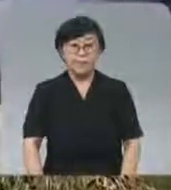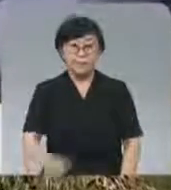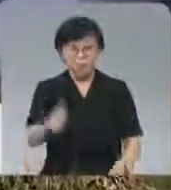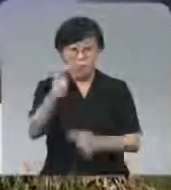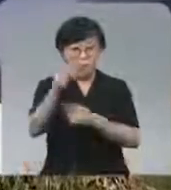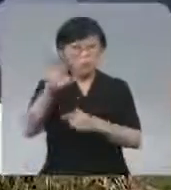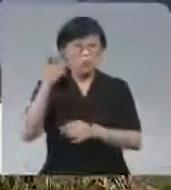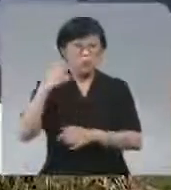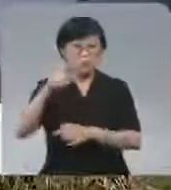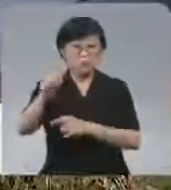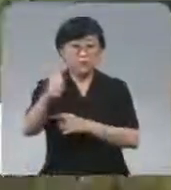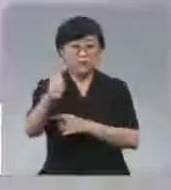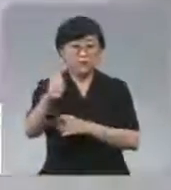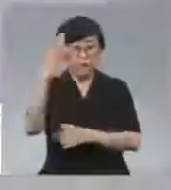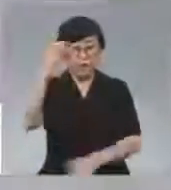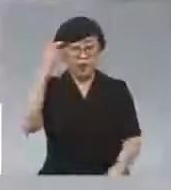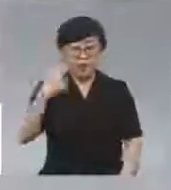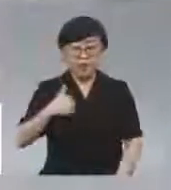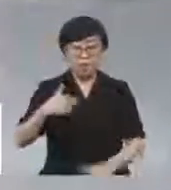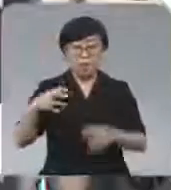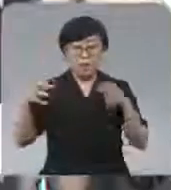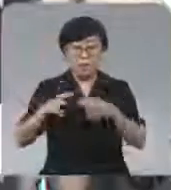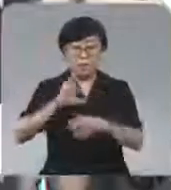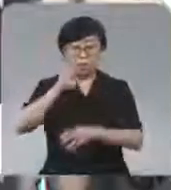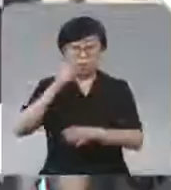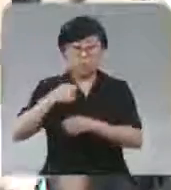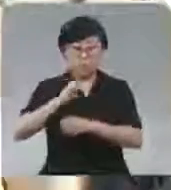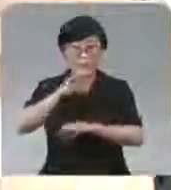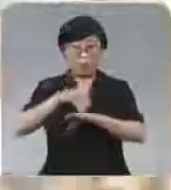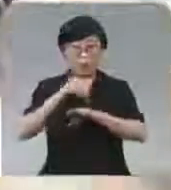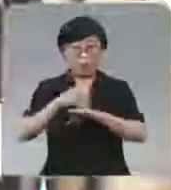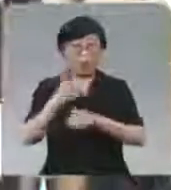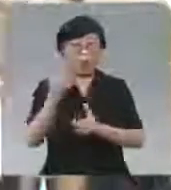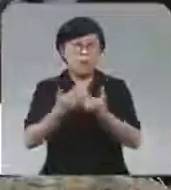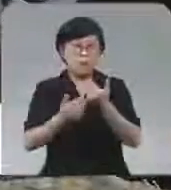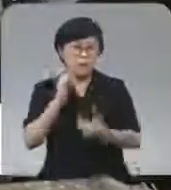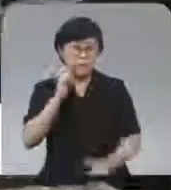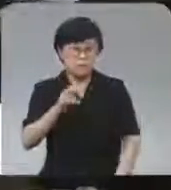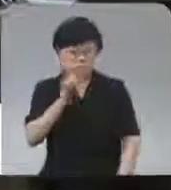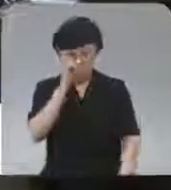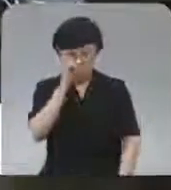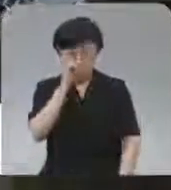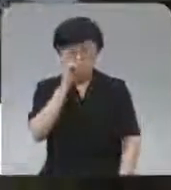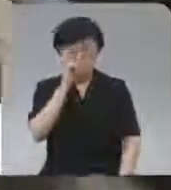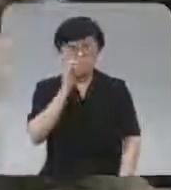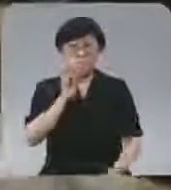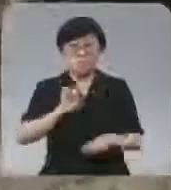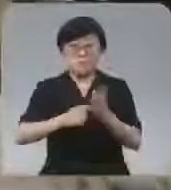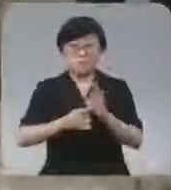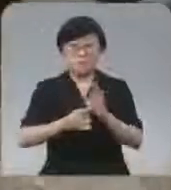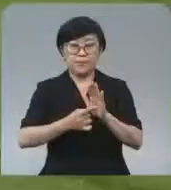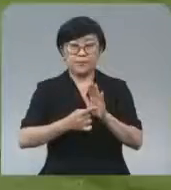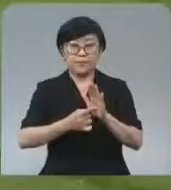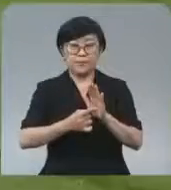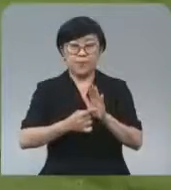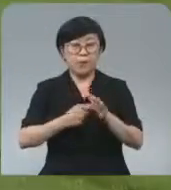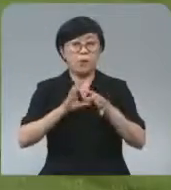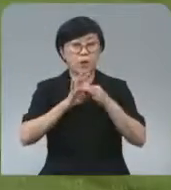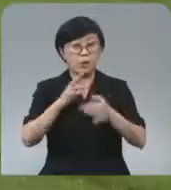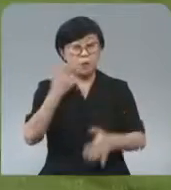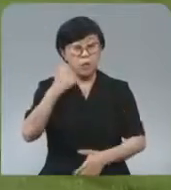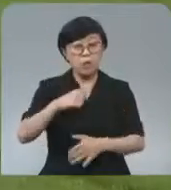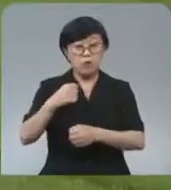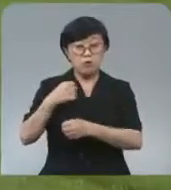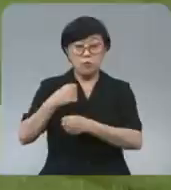Bắc Kinh cho rằng điều này sẽ góp phần tạo dựng bầu không khí tích cực để nối lại đối thoại và đàm phán với Bình Nhưỡng ngoài ra